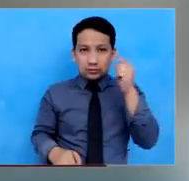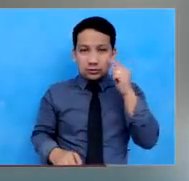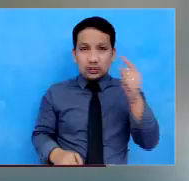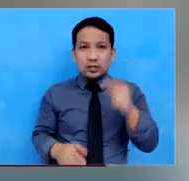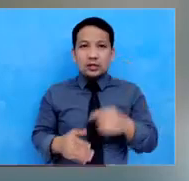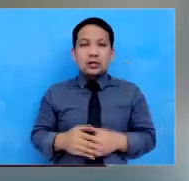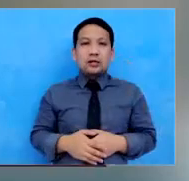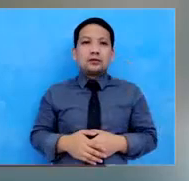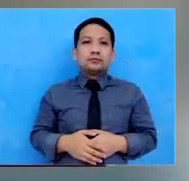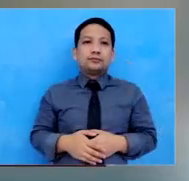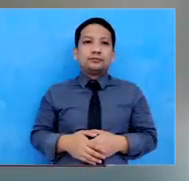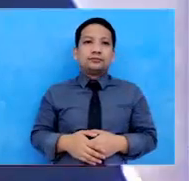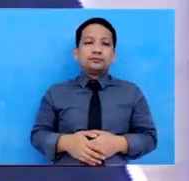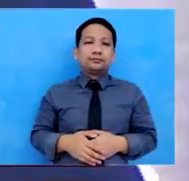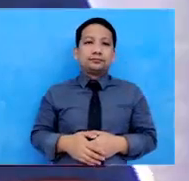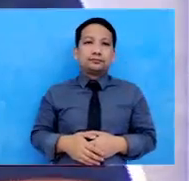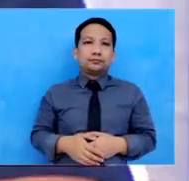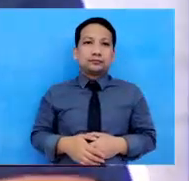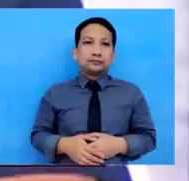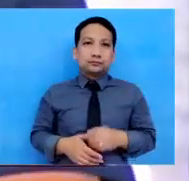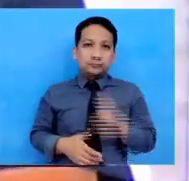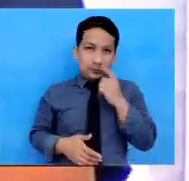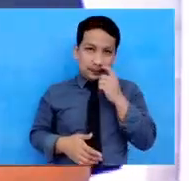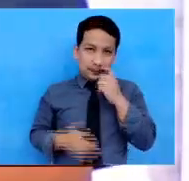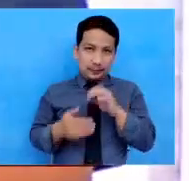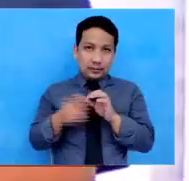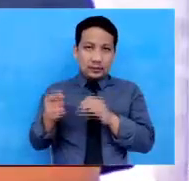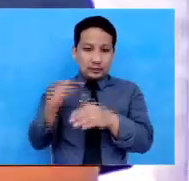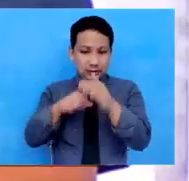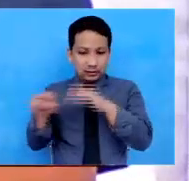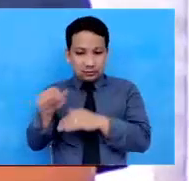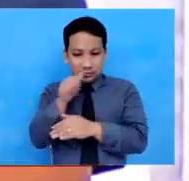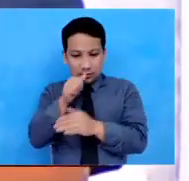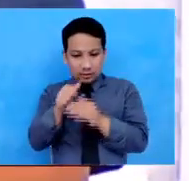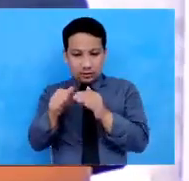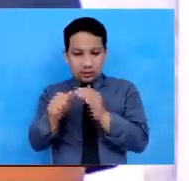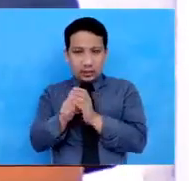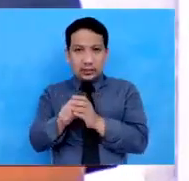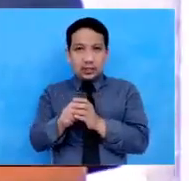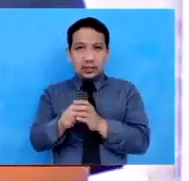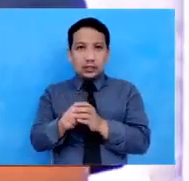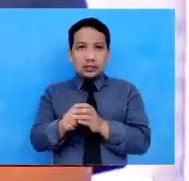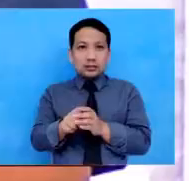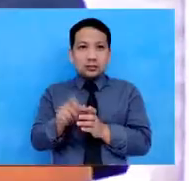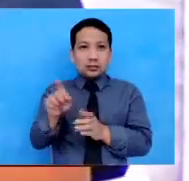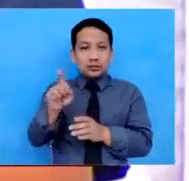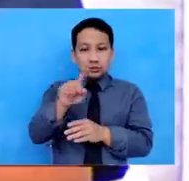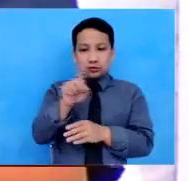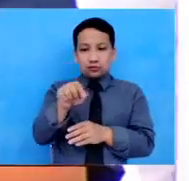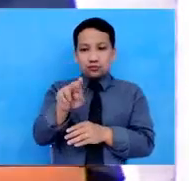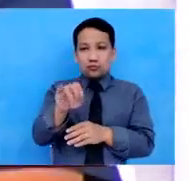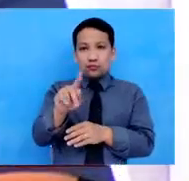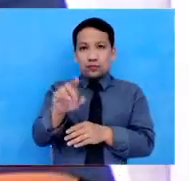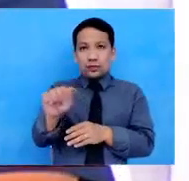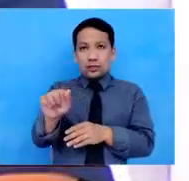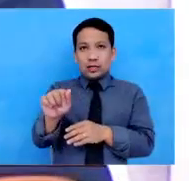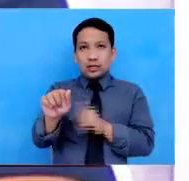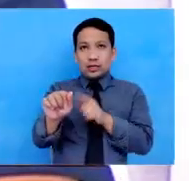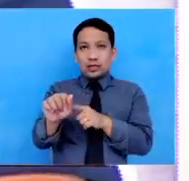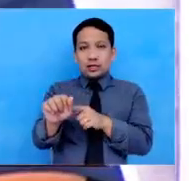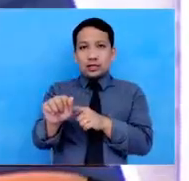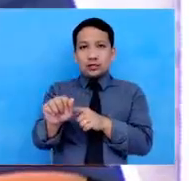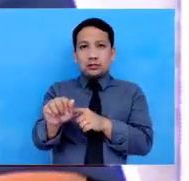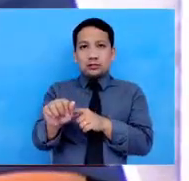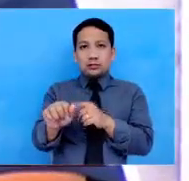Zulueta, he has been into hiding few days ago pa po. For General Bantag,